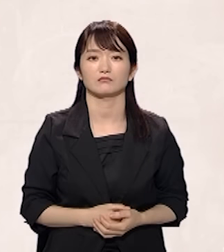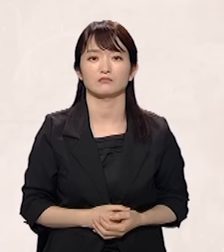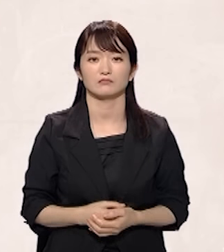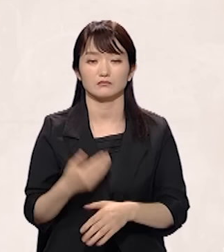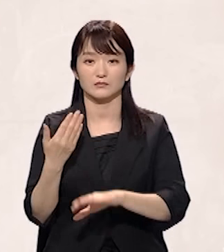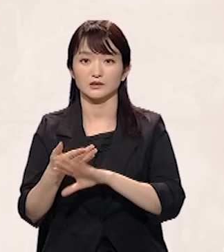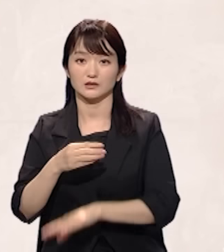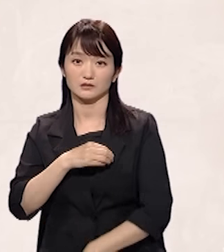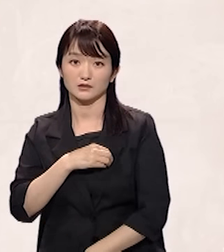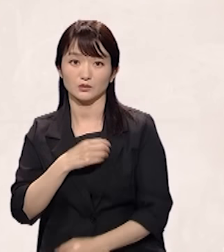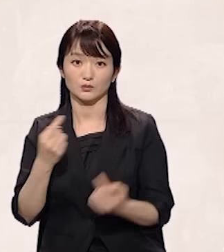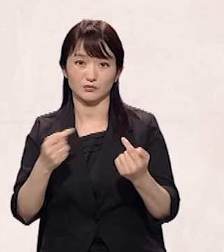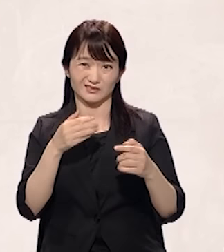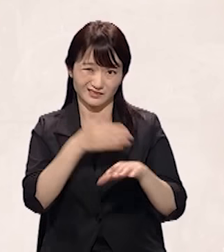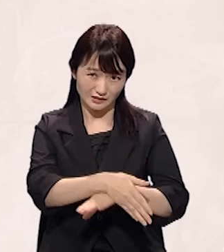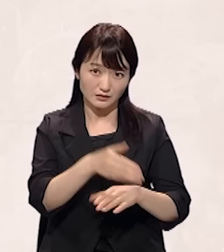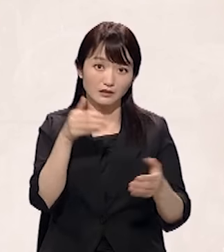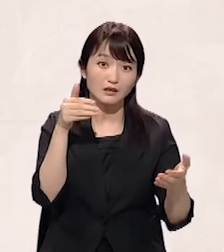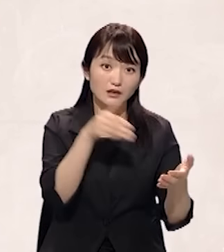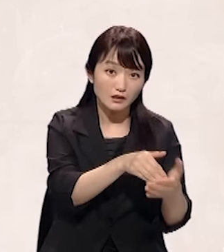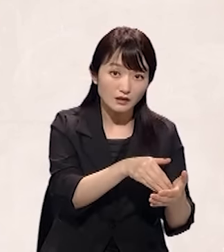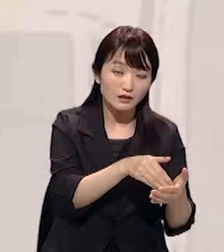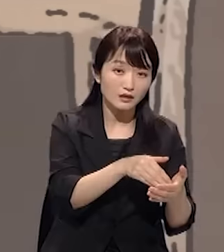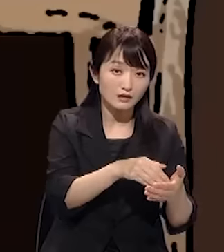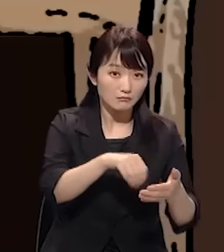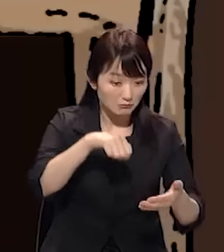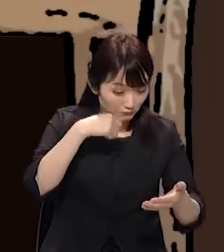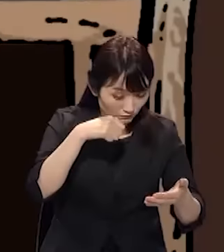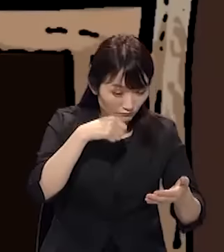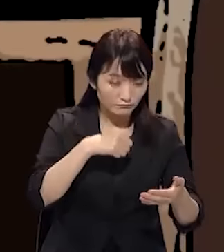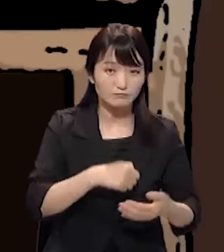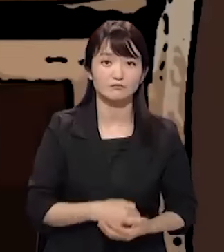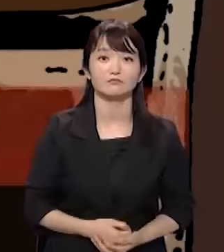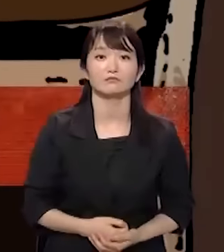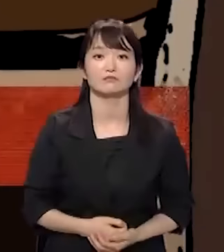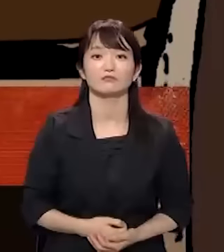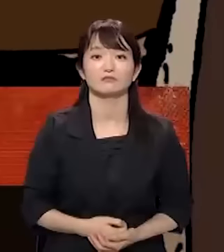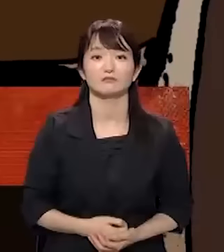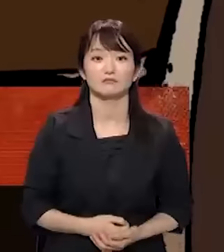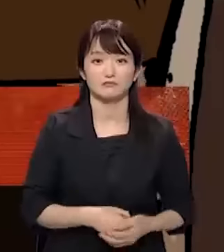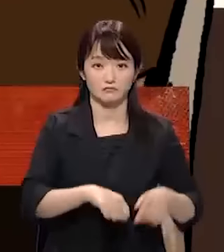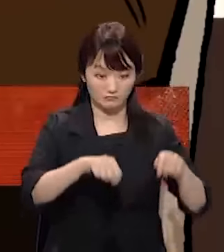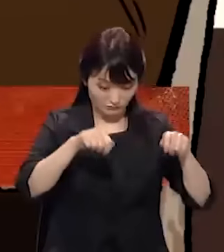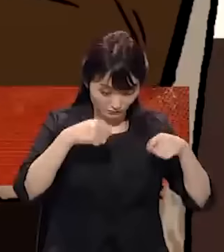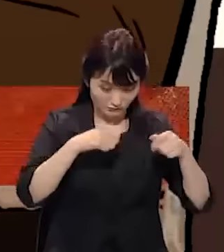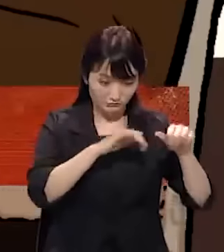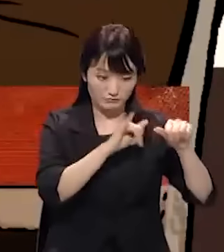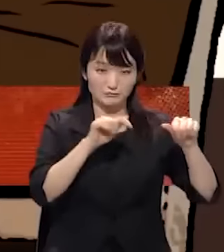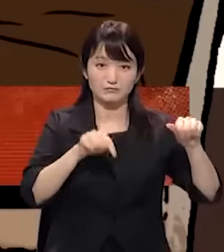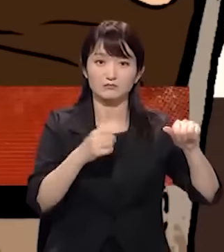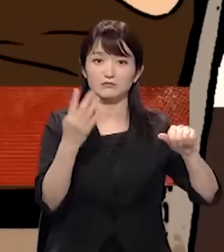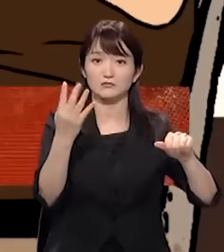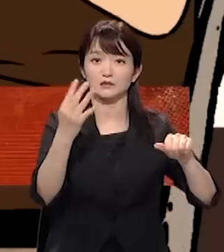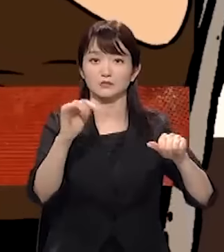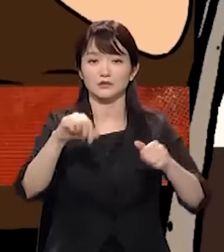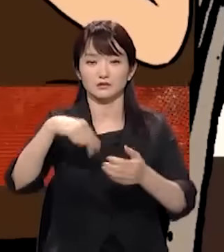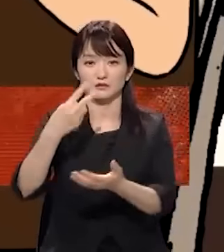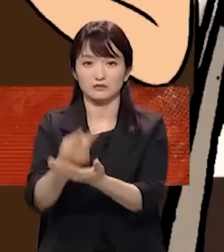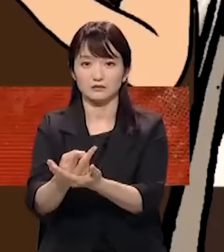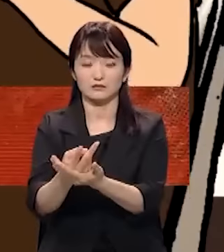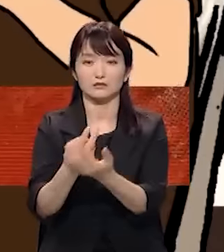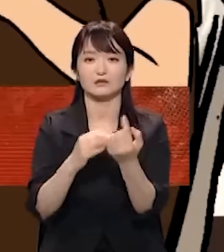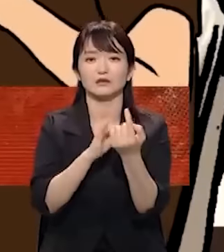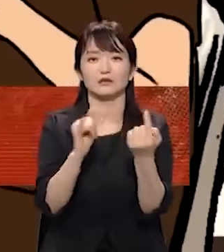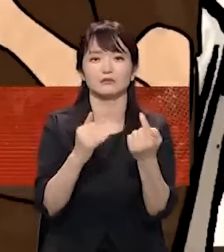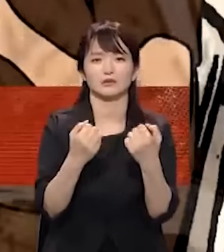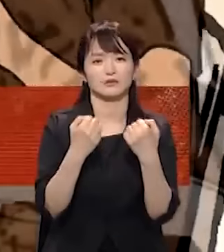다른 회원들 다 조금 늦게 도착해서 음식을 먹었다고 하는데요 함께 음식을 먹은 다섯 명 중네 명이 쓰러진 건데 나머지